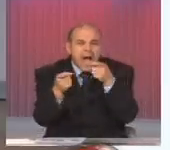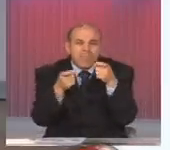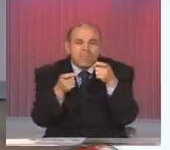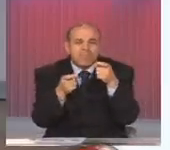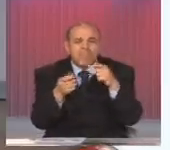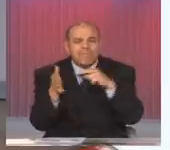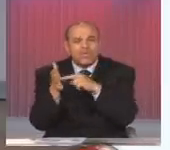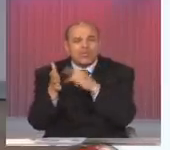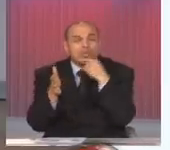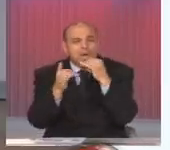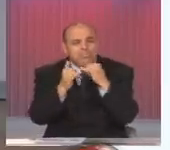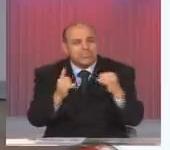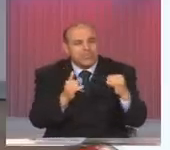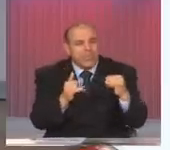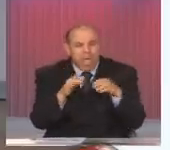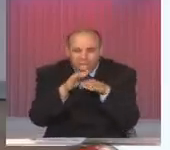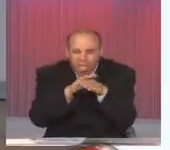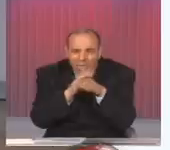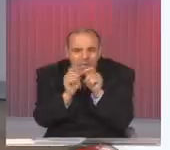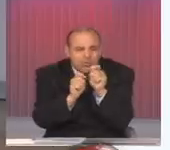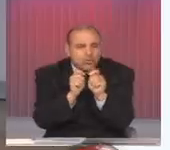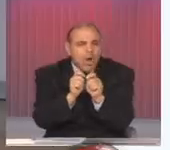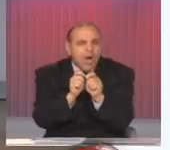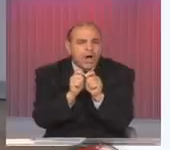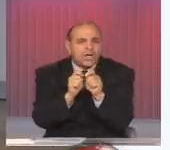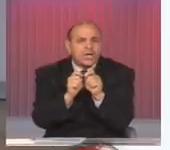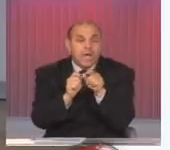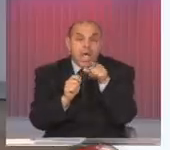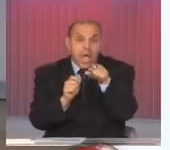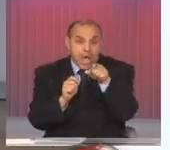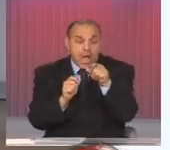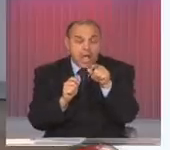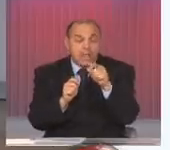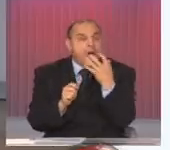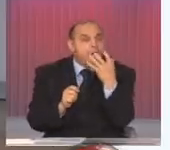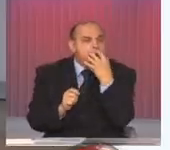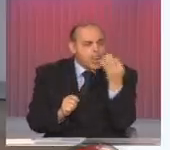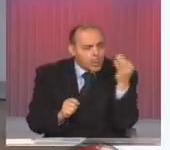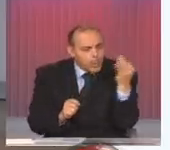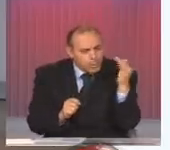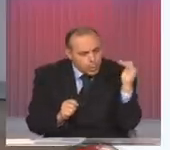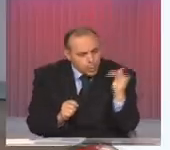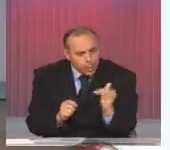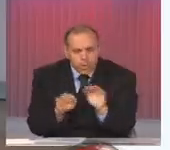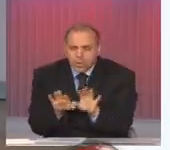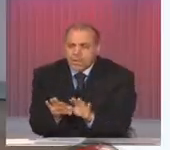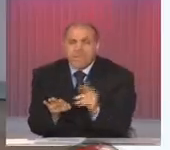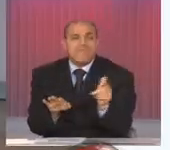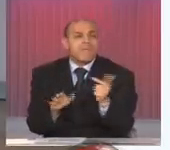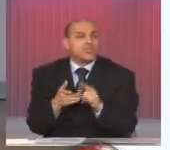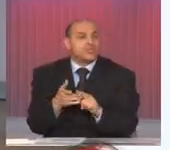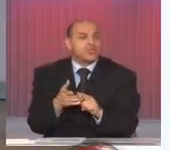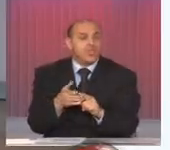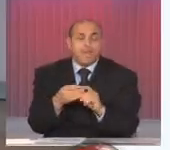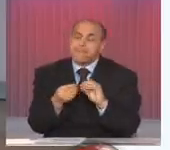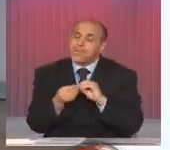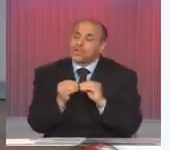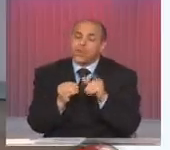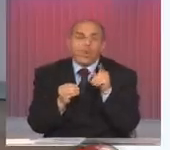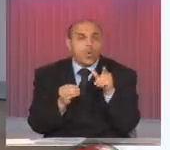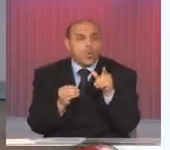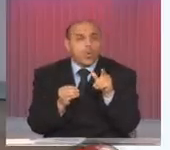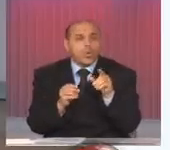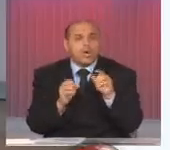يعيشون في خيام وملاجئ مؤقتة وسط تدني درجات الحرارة وقلة وسائل التدفئة، أزمة عمقها